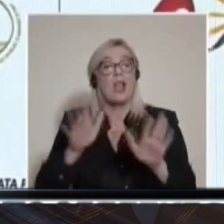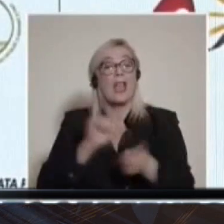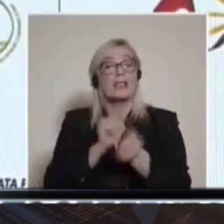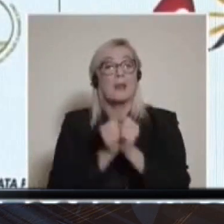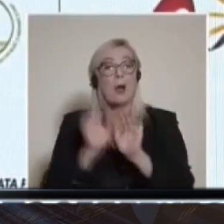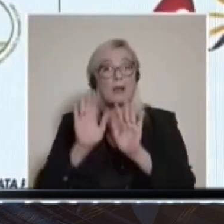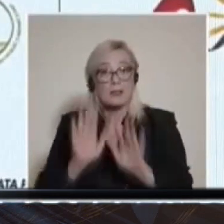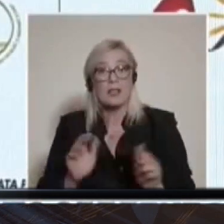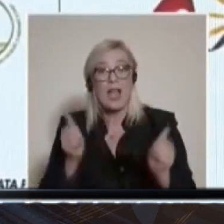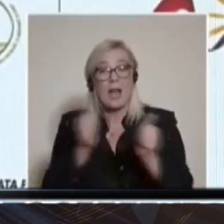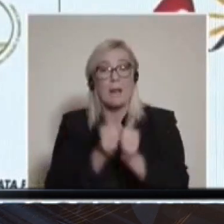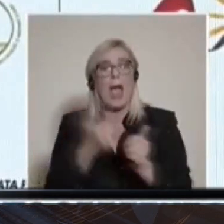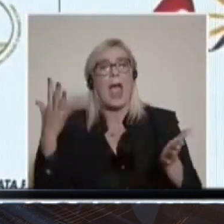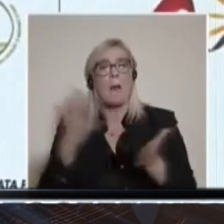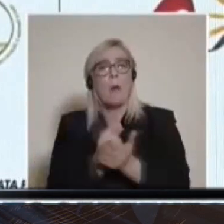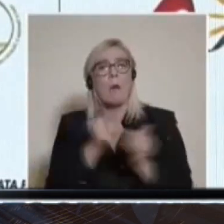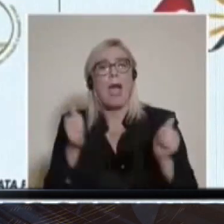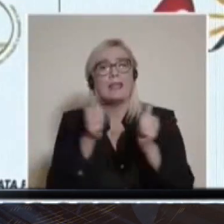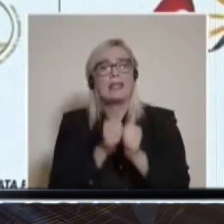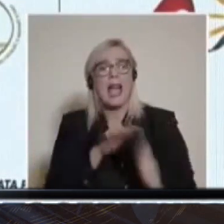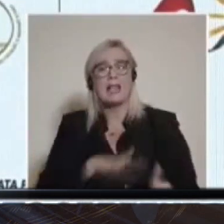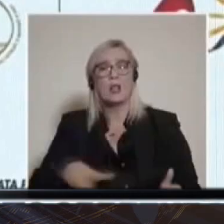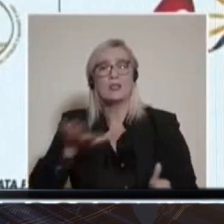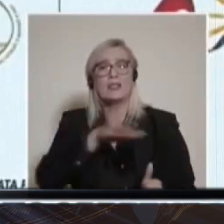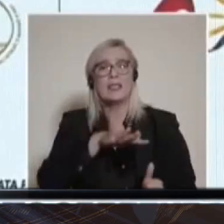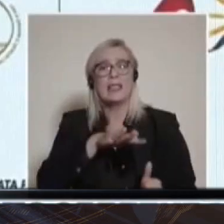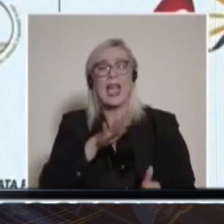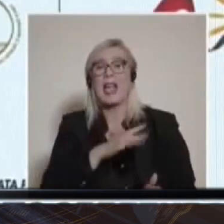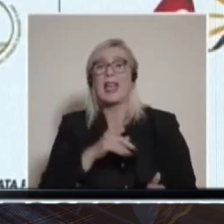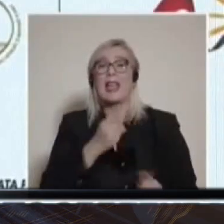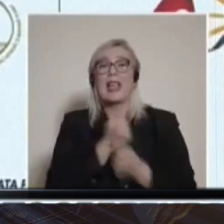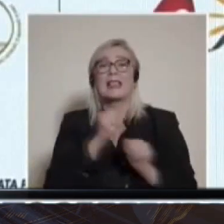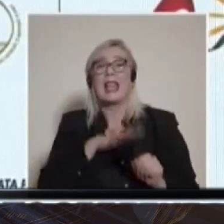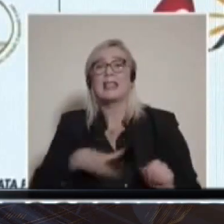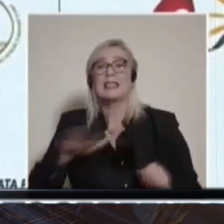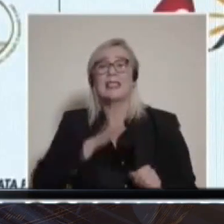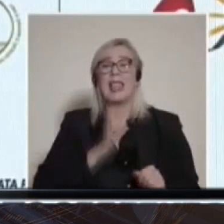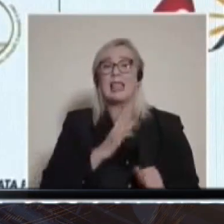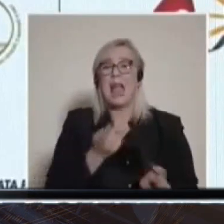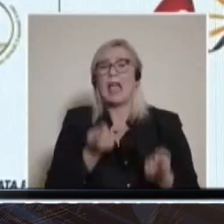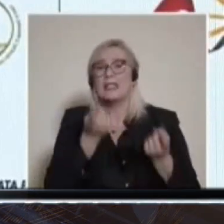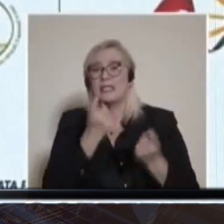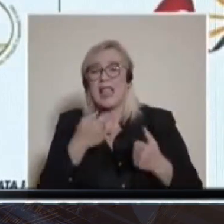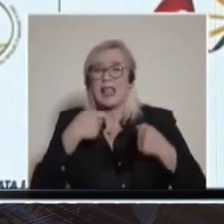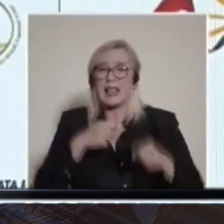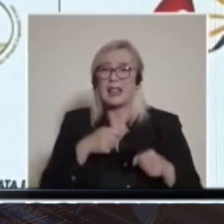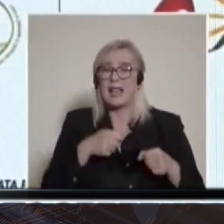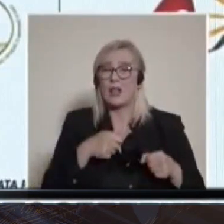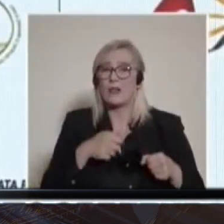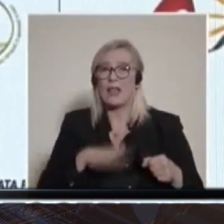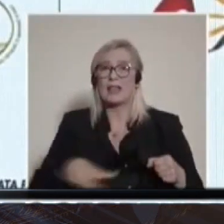за вас и ќе победиме заедно сите, за сите граѓани во нашите градови и села.